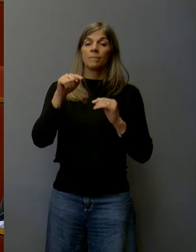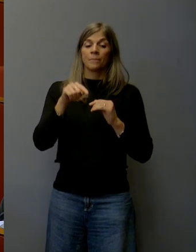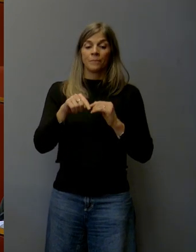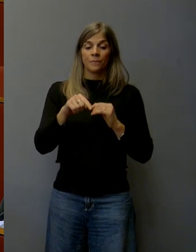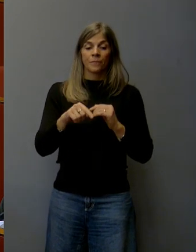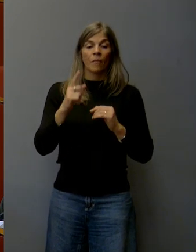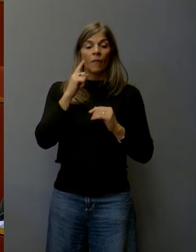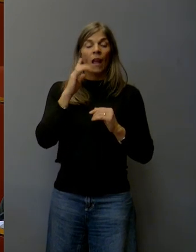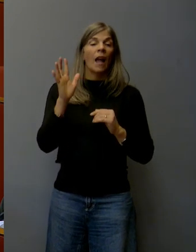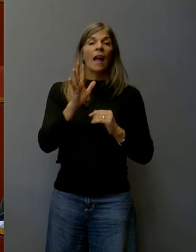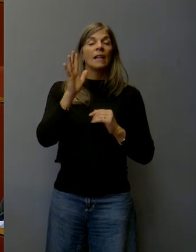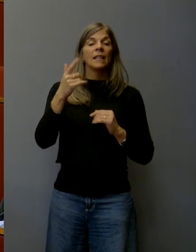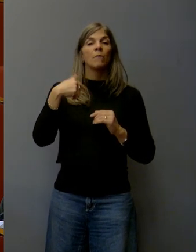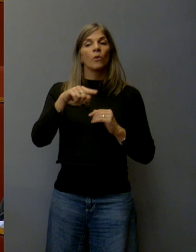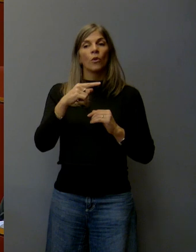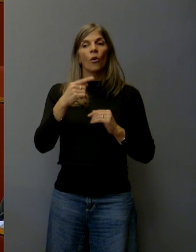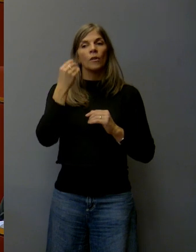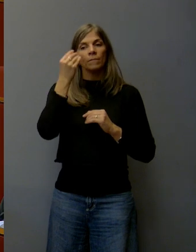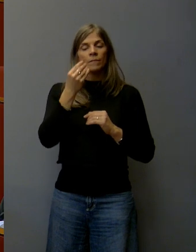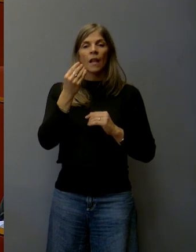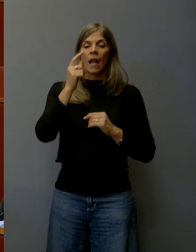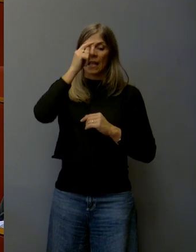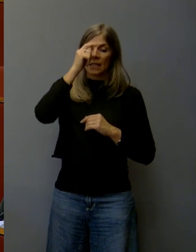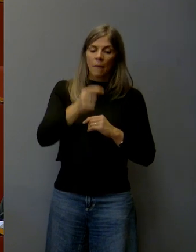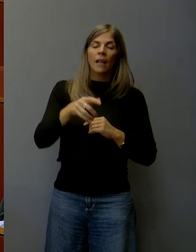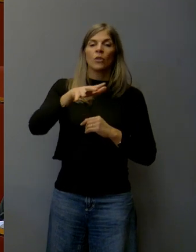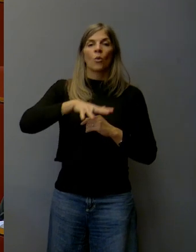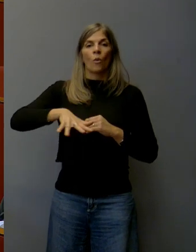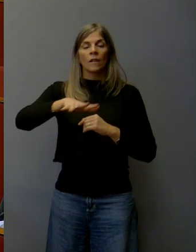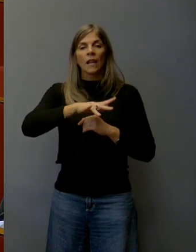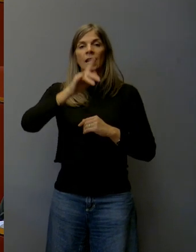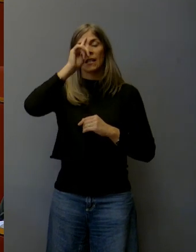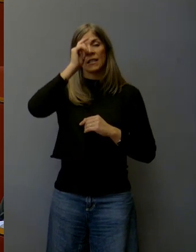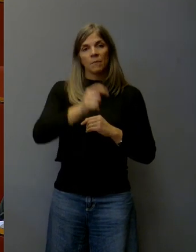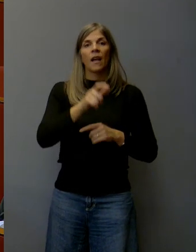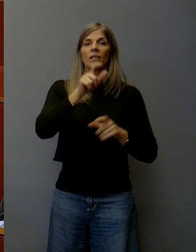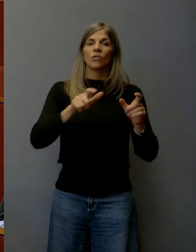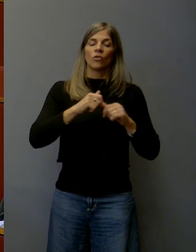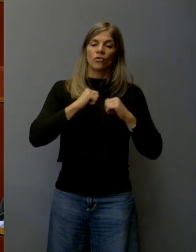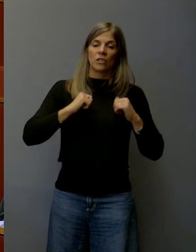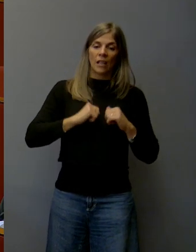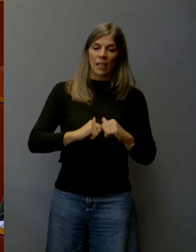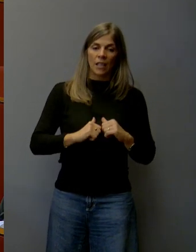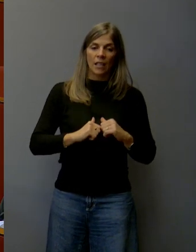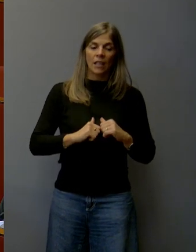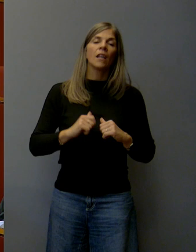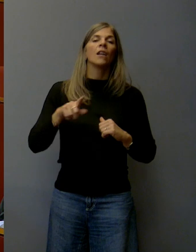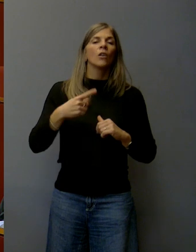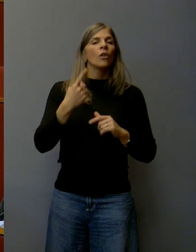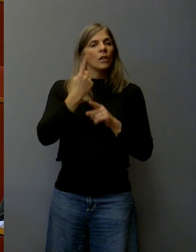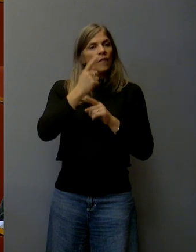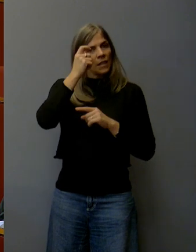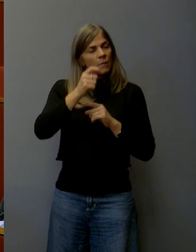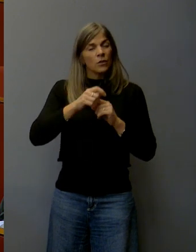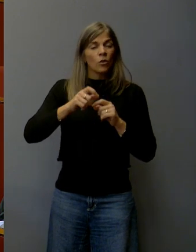quando si parla di rispetto dei Quartieri dei cittadini quando si parla di rispetto di tutta la città non